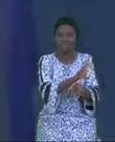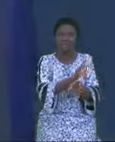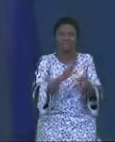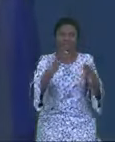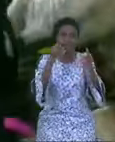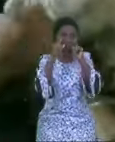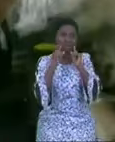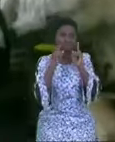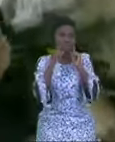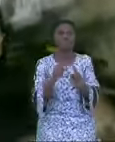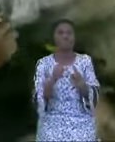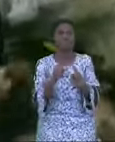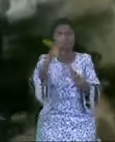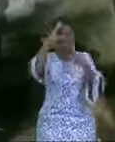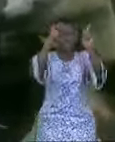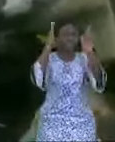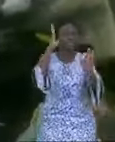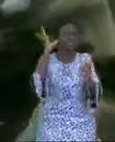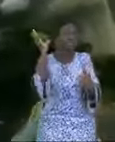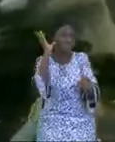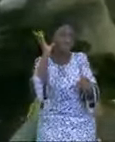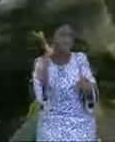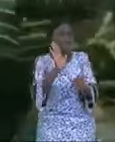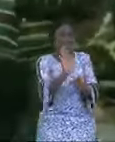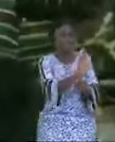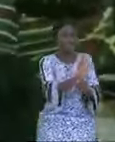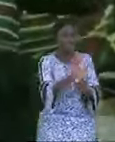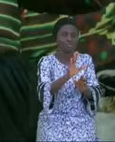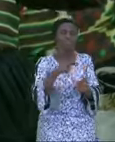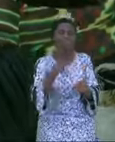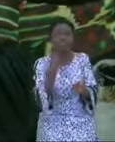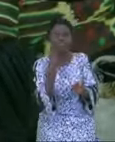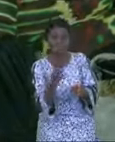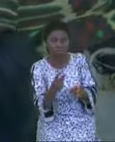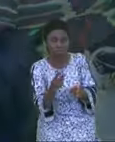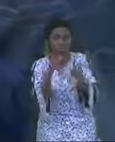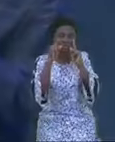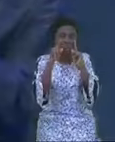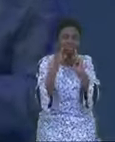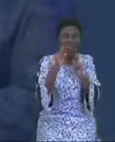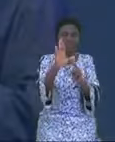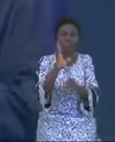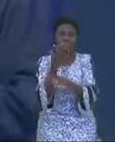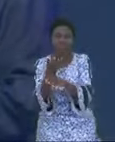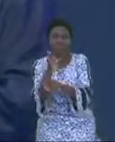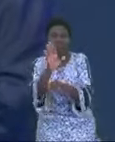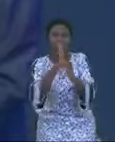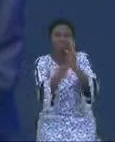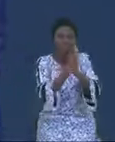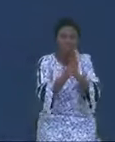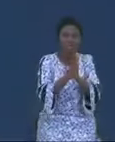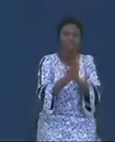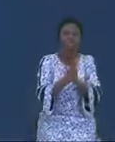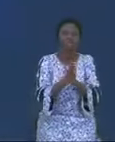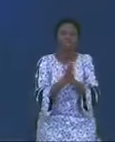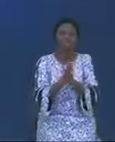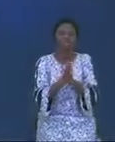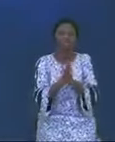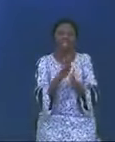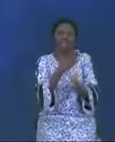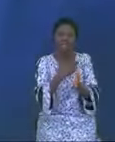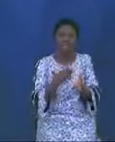il est entendra ton cri il entendra ta voix il entendra ta